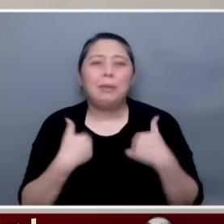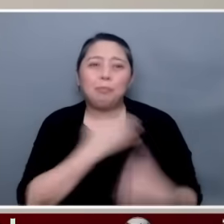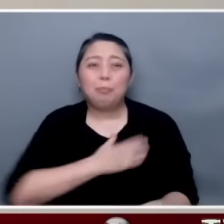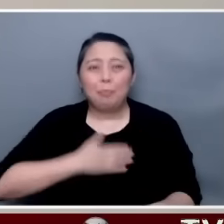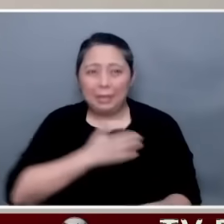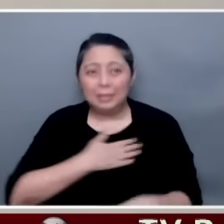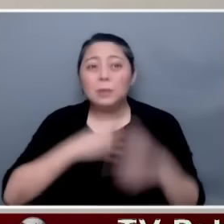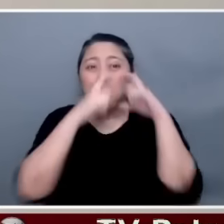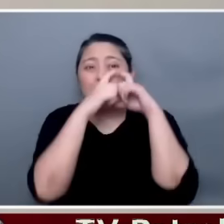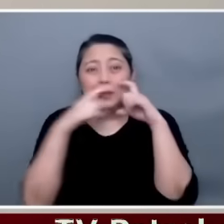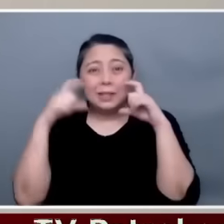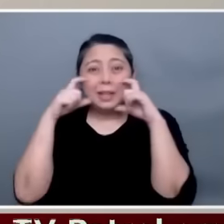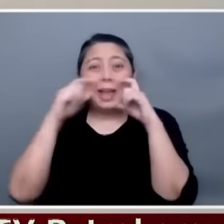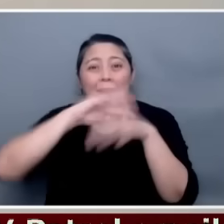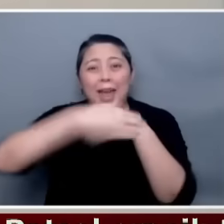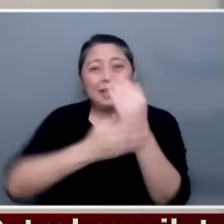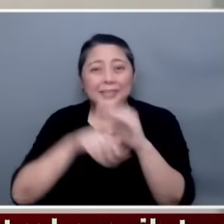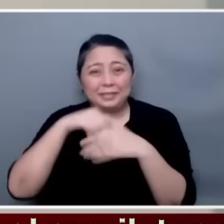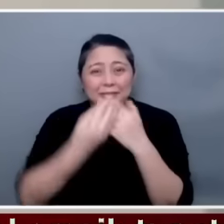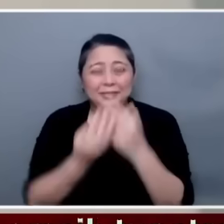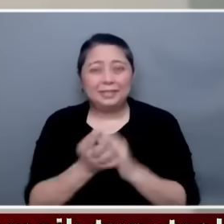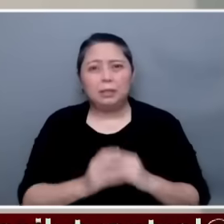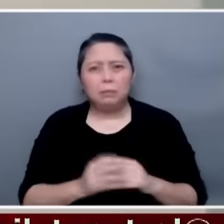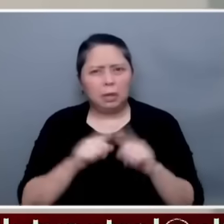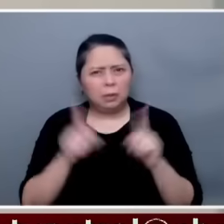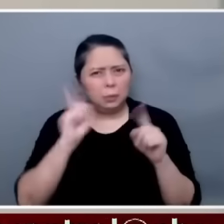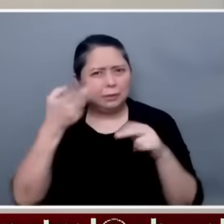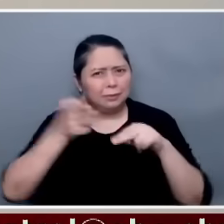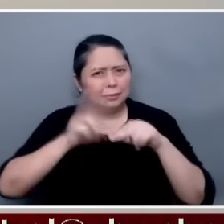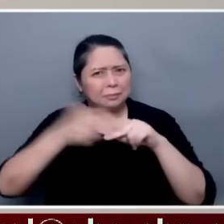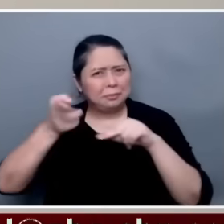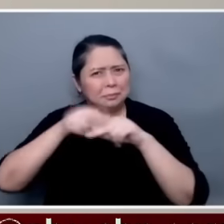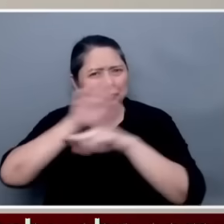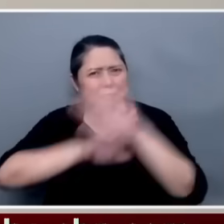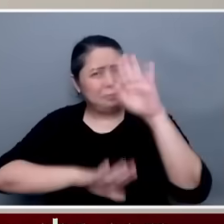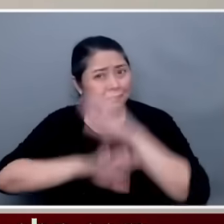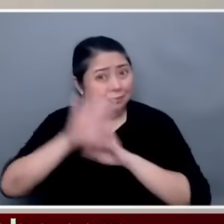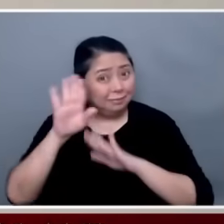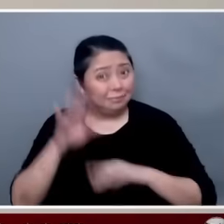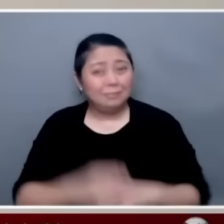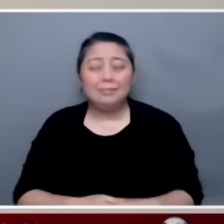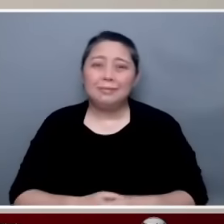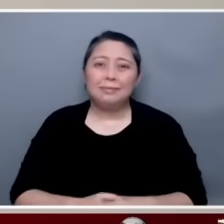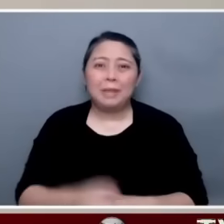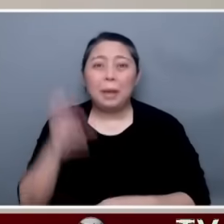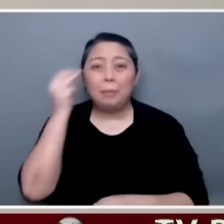pa ang inyong kamay. Mark Logan, ABS-CBN.